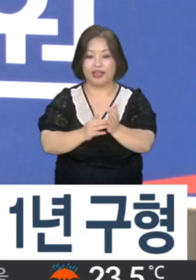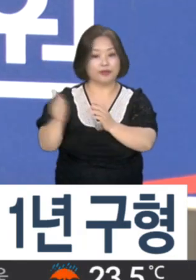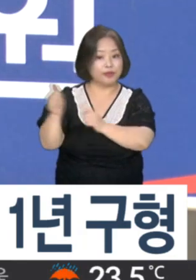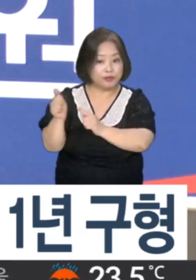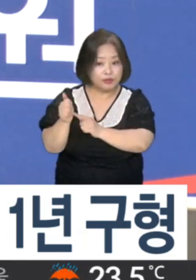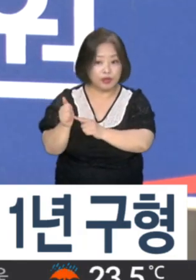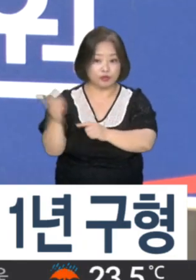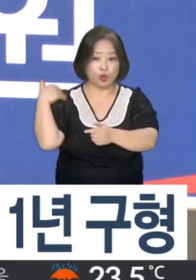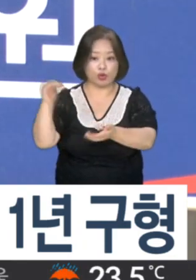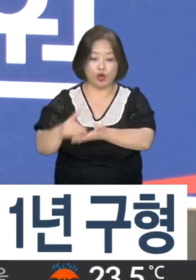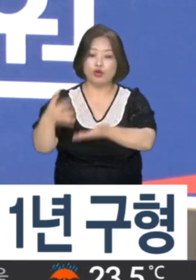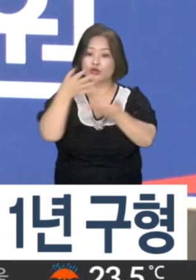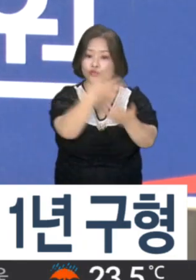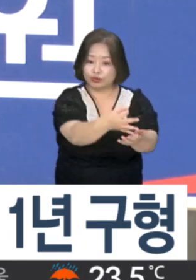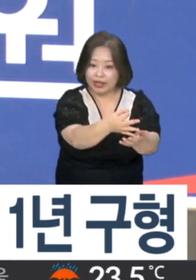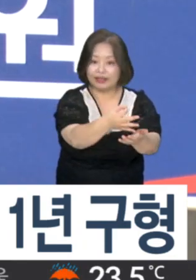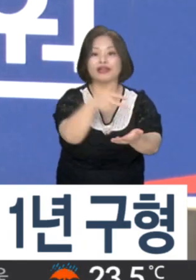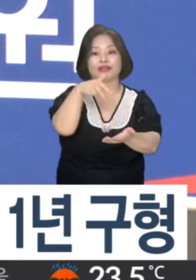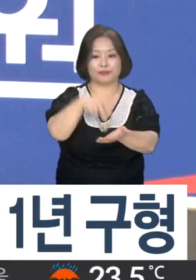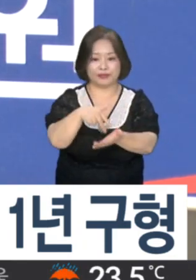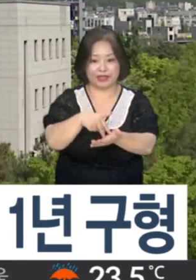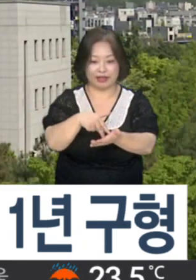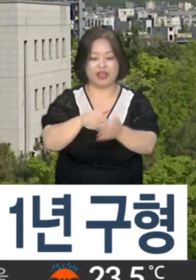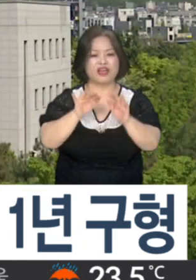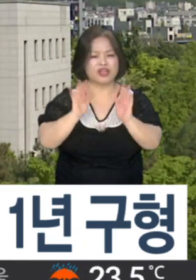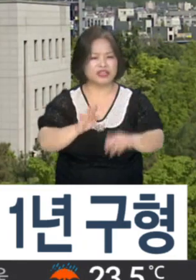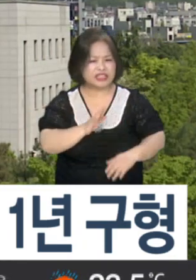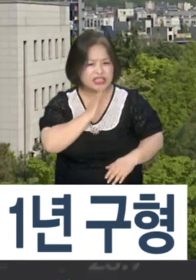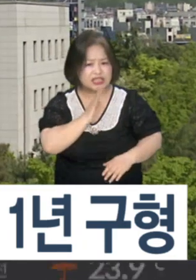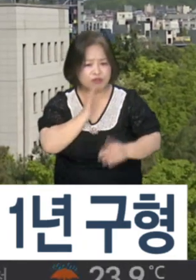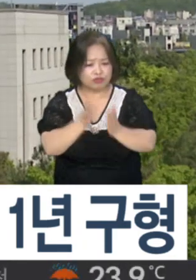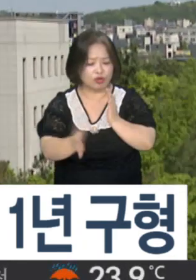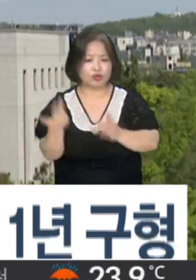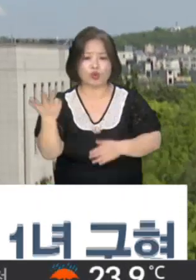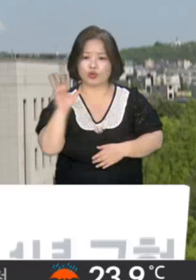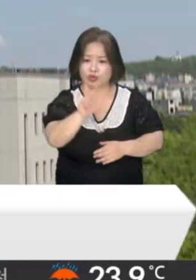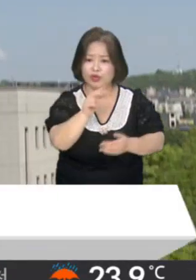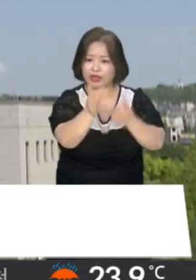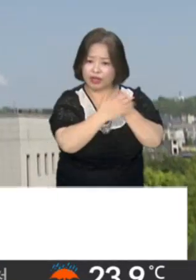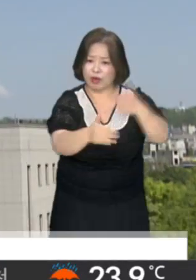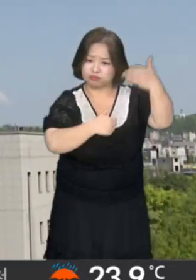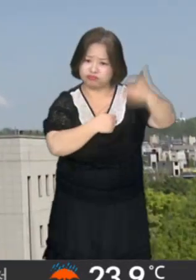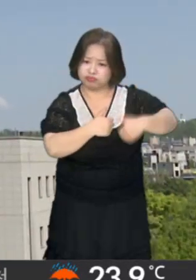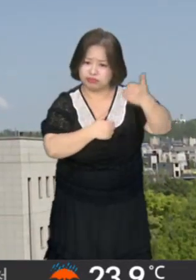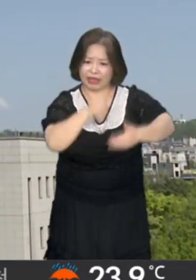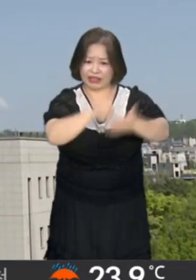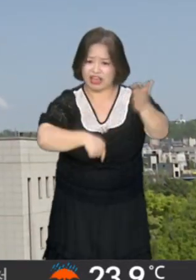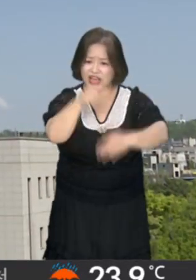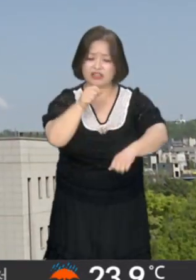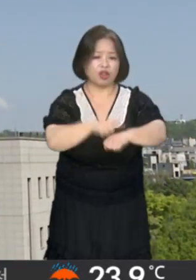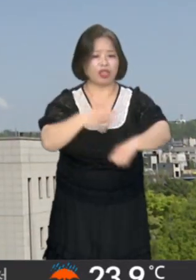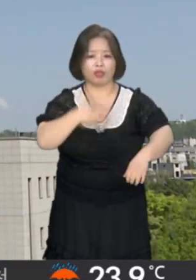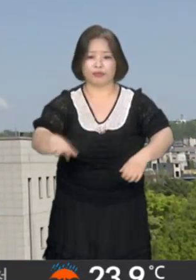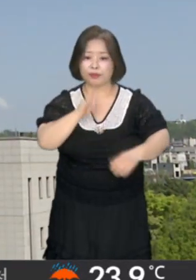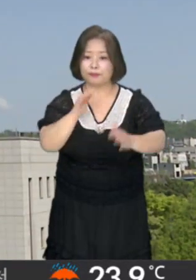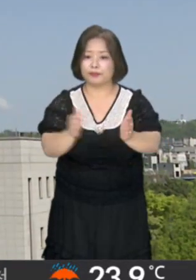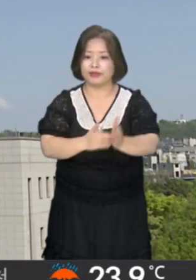다만 돌려주겠다는 의사표시를 한 뒤 실제로 돌려줬다며 청탁이나 대가성을 부인하고 있습니다